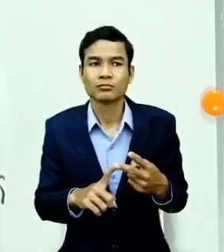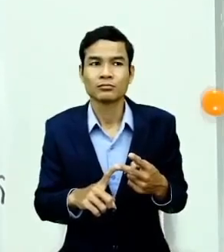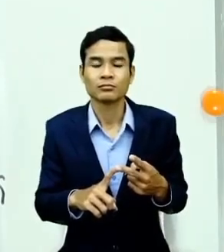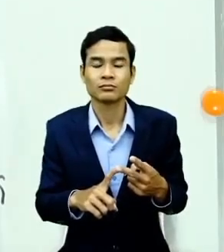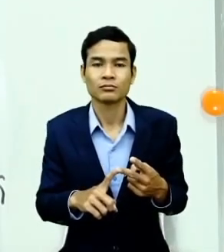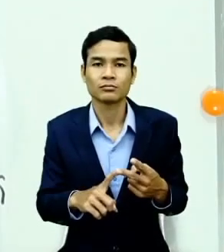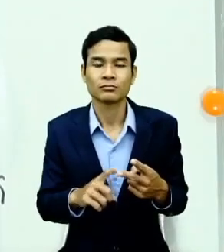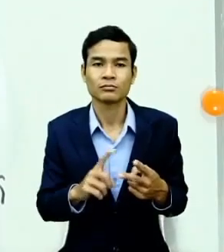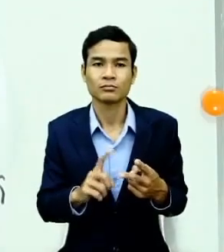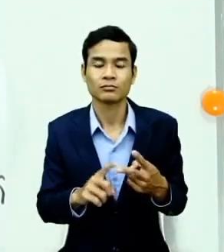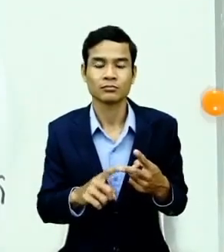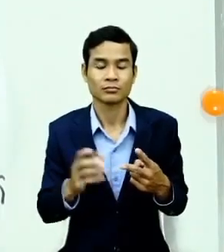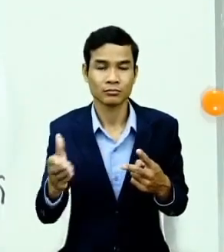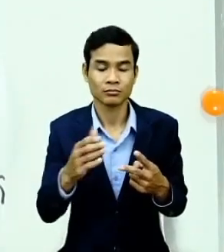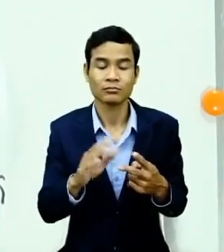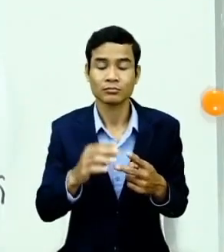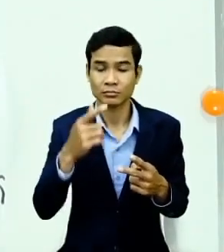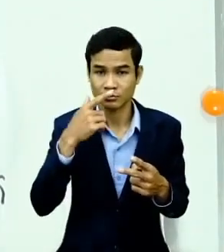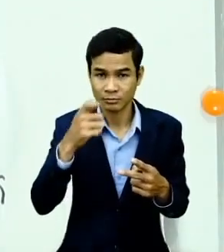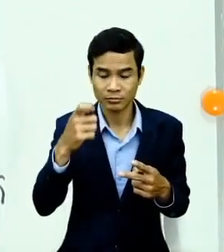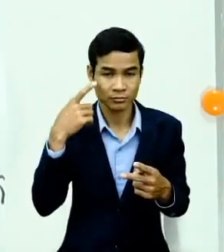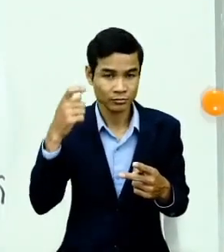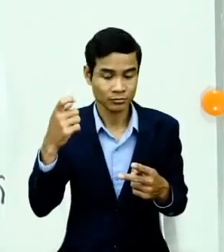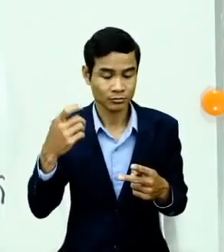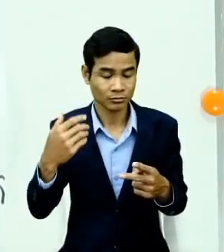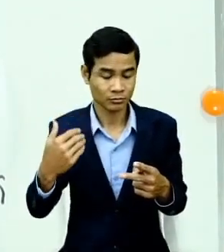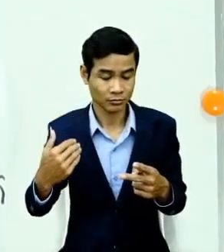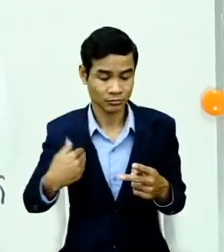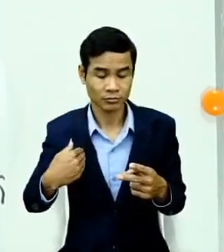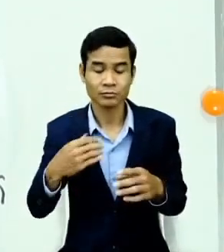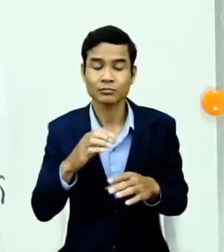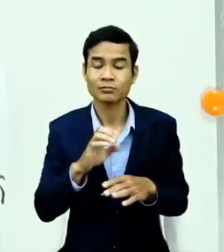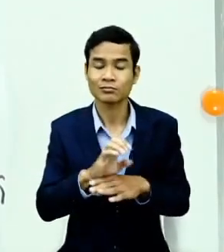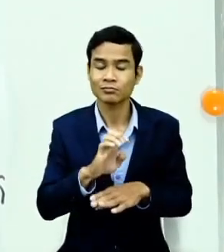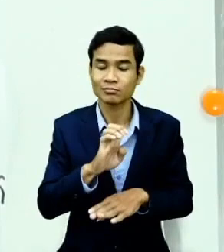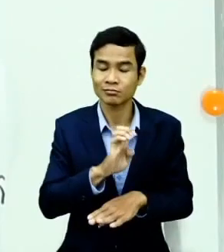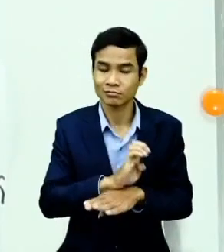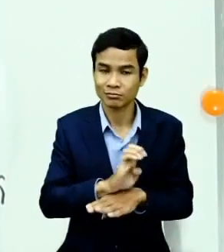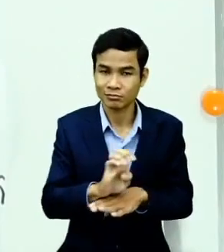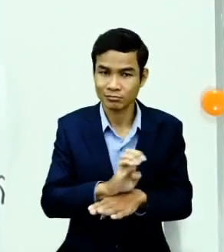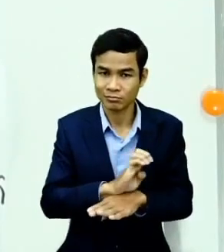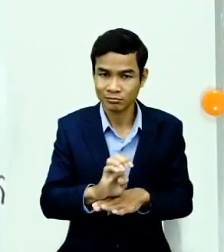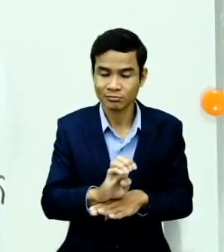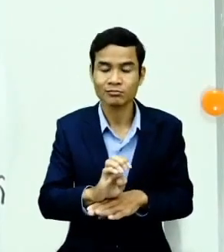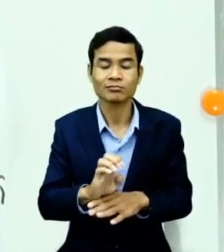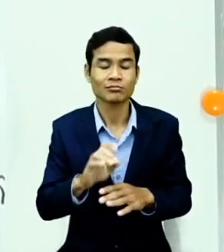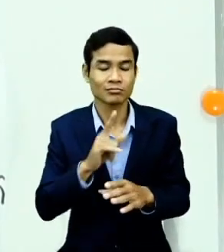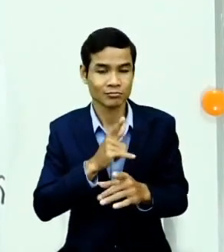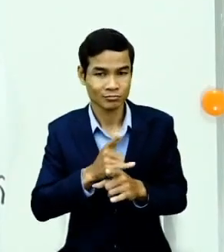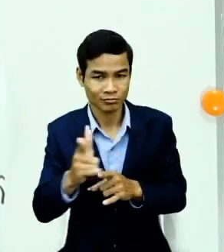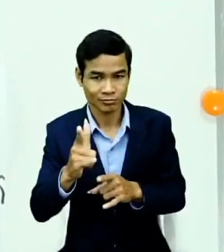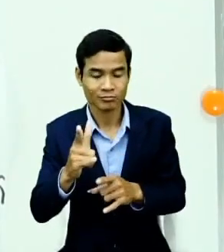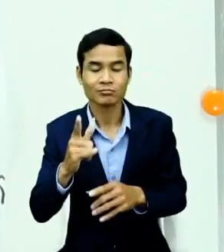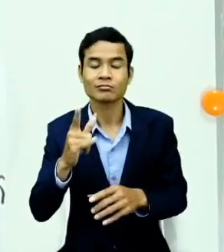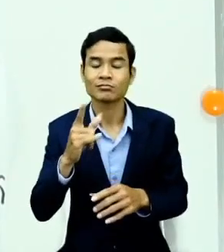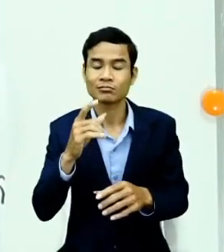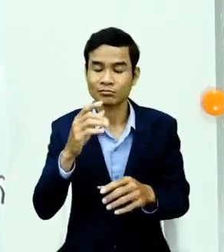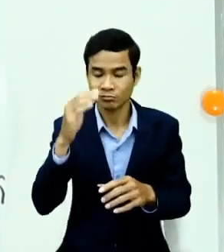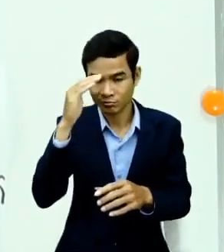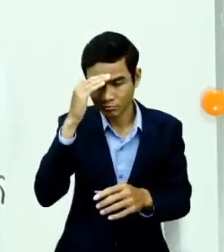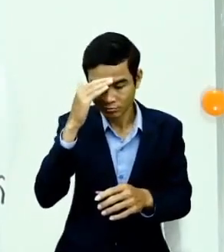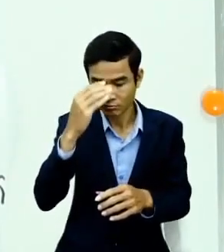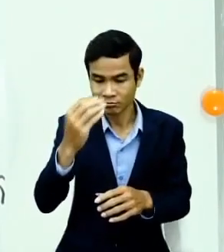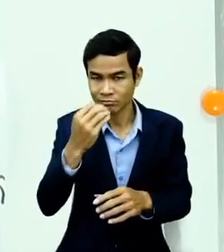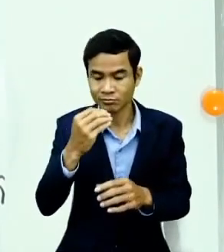chà ta bốc mai miền phi ra kết bỏ cóp rộ bò rộ xí đàm bay cụt